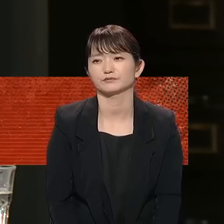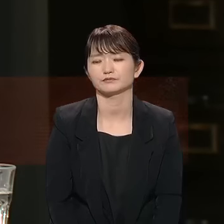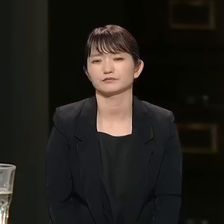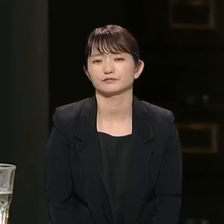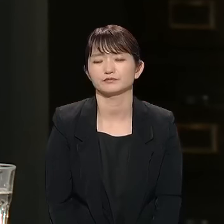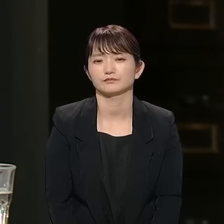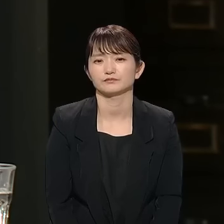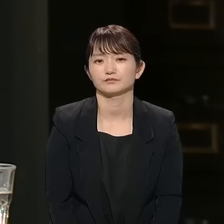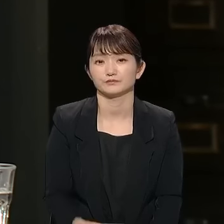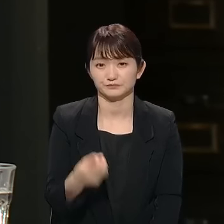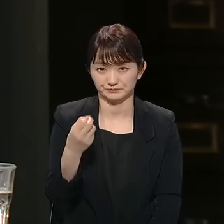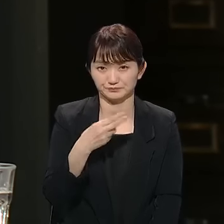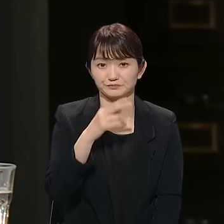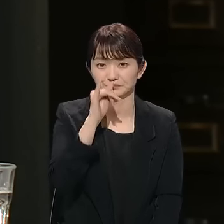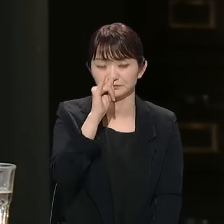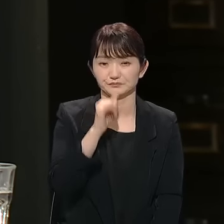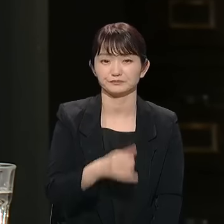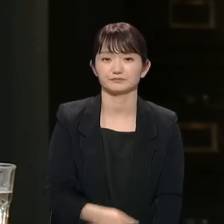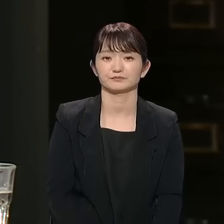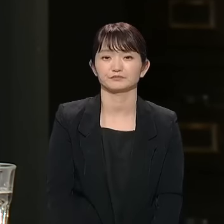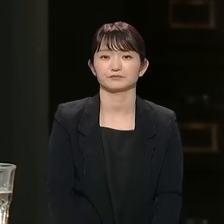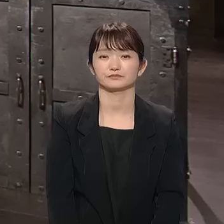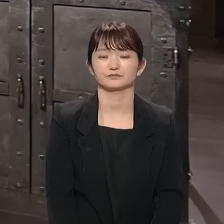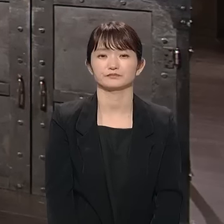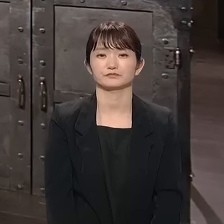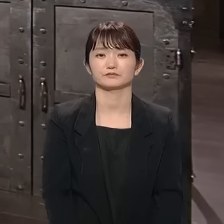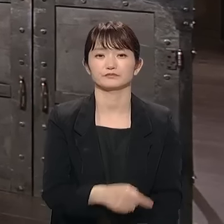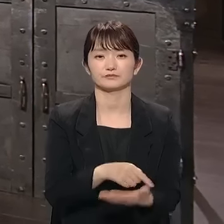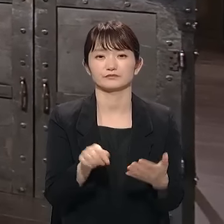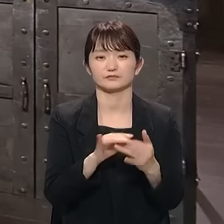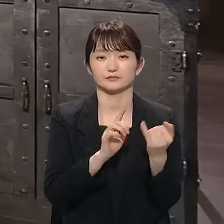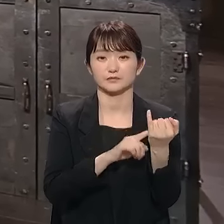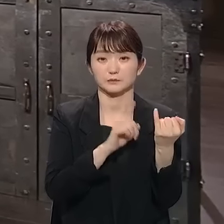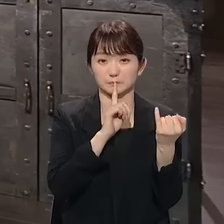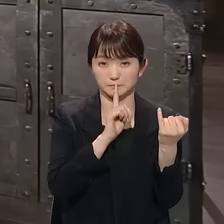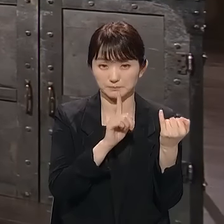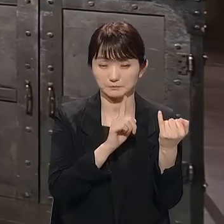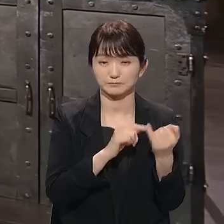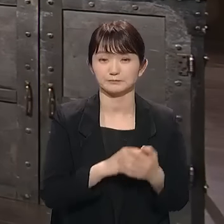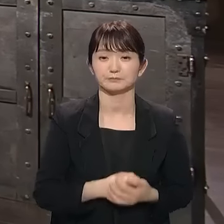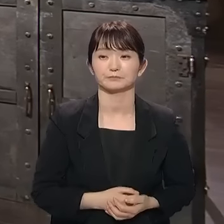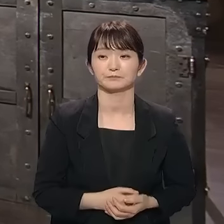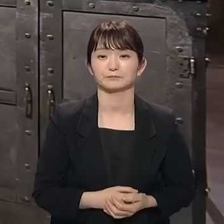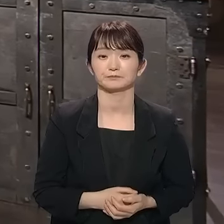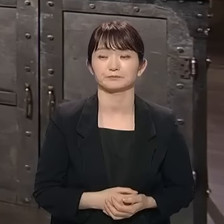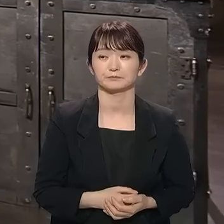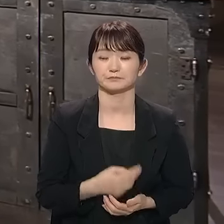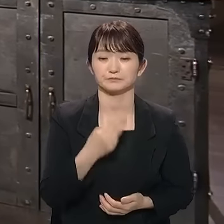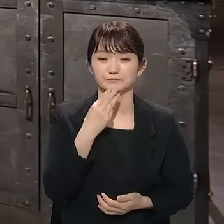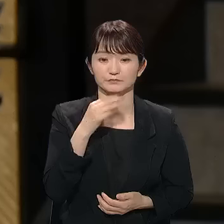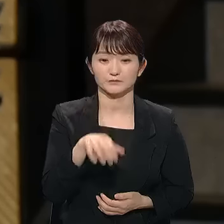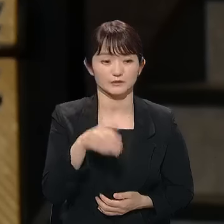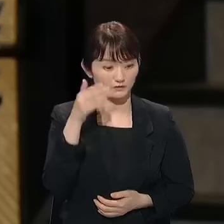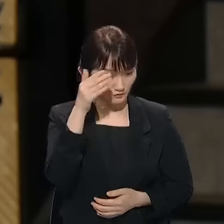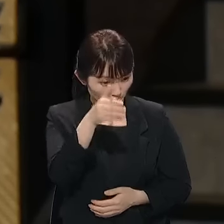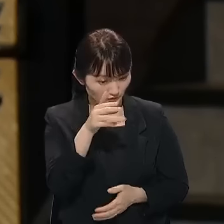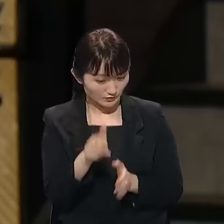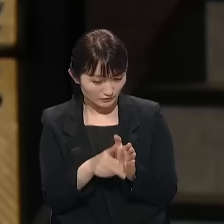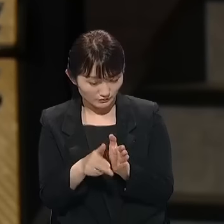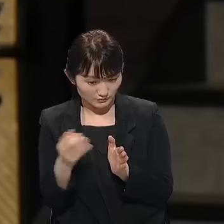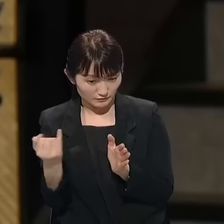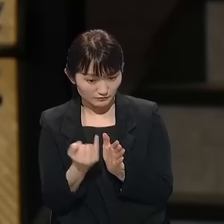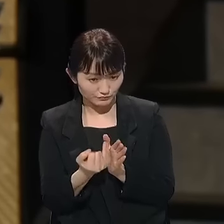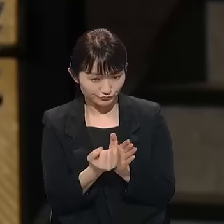저게 끝이 아니었지 않습니까? 예, 그렇습니다. 이 피해자 주장에 따르면 실제로 이제 서울로 기차를 타고 오고 난 이후에